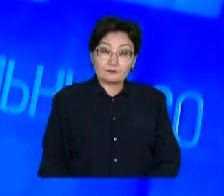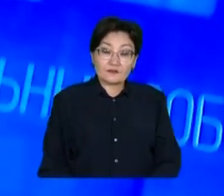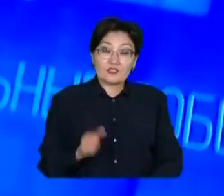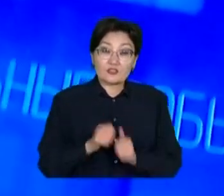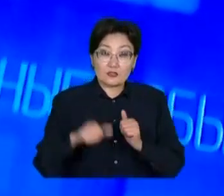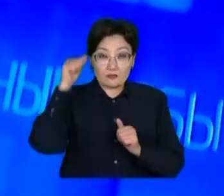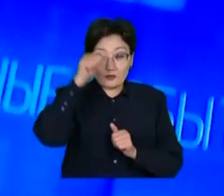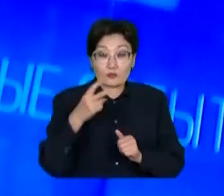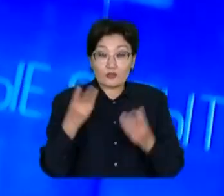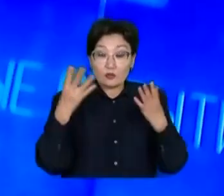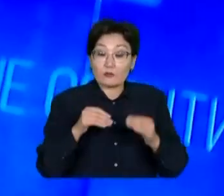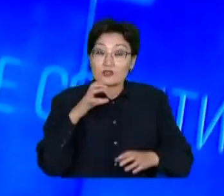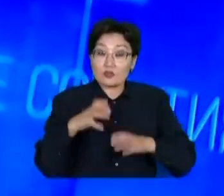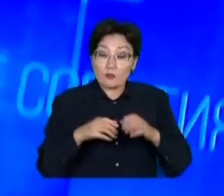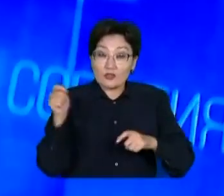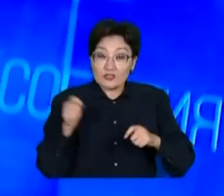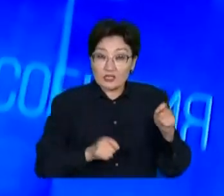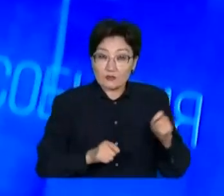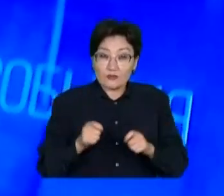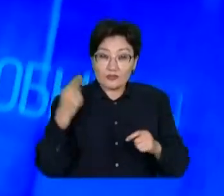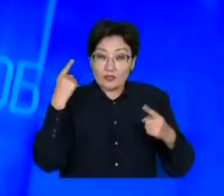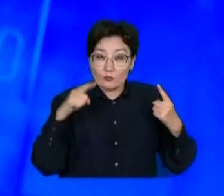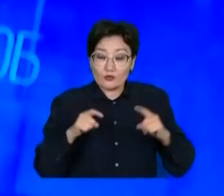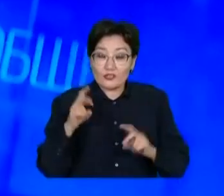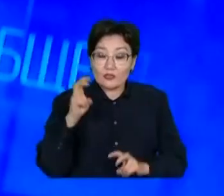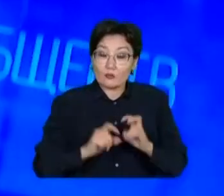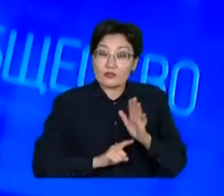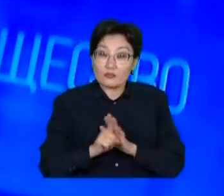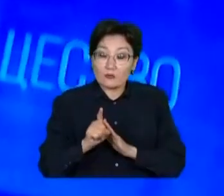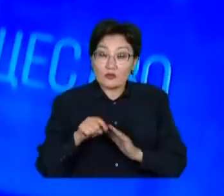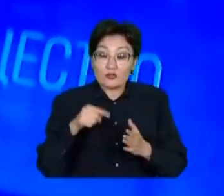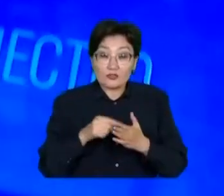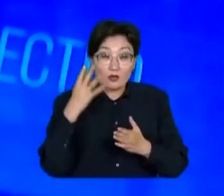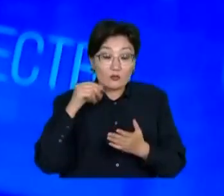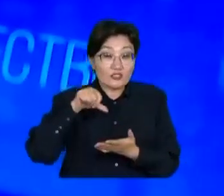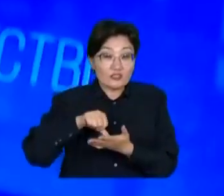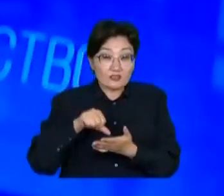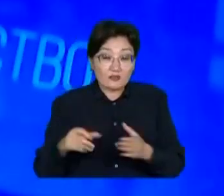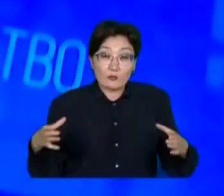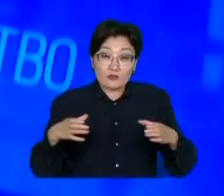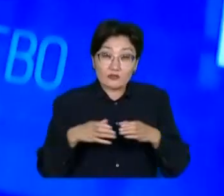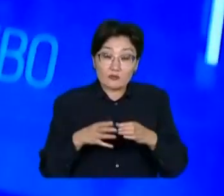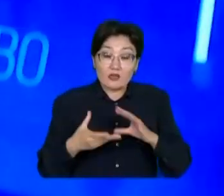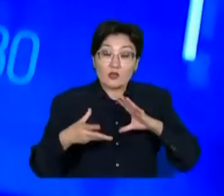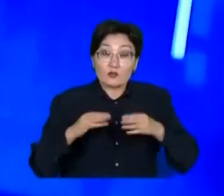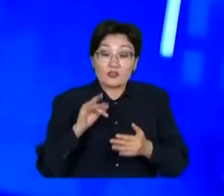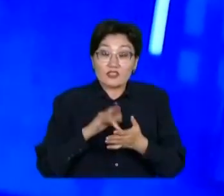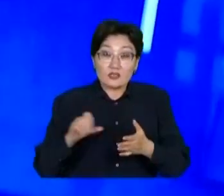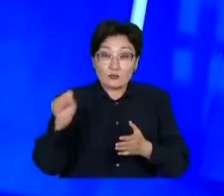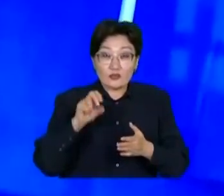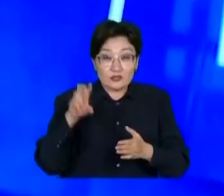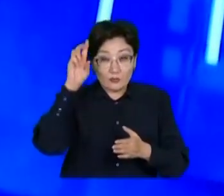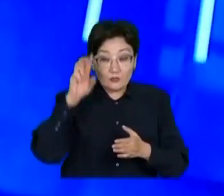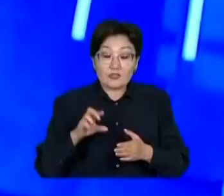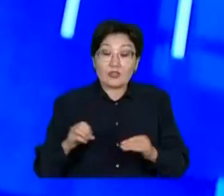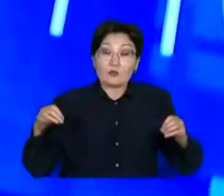Ежегодный двухдневный международный форум креативных индустрий стартовал в Алматы. Представители сообществ всего Центральноазиатского региона